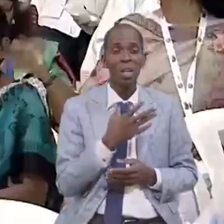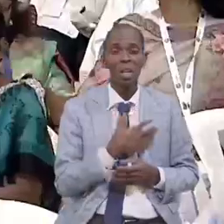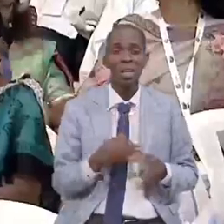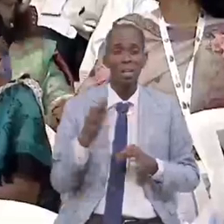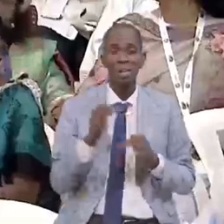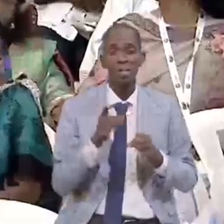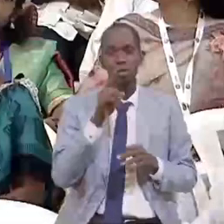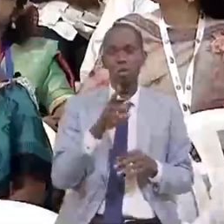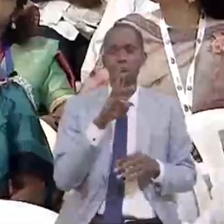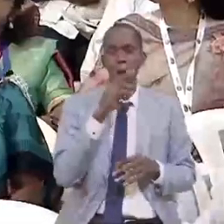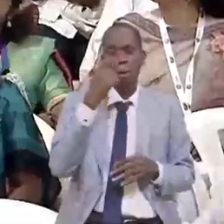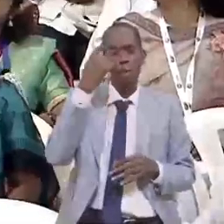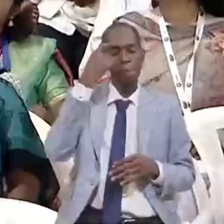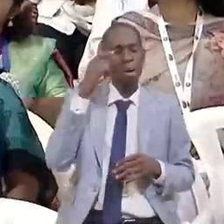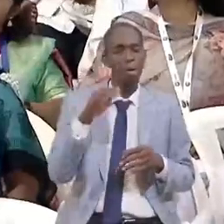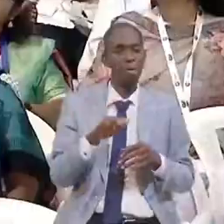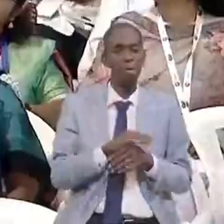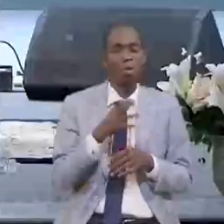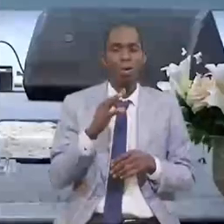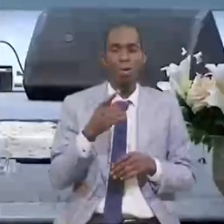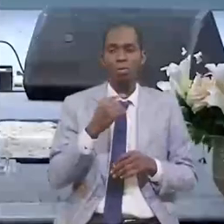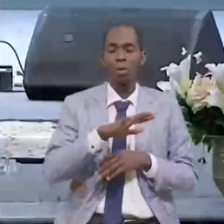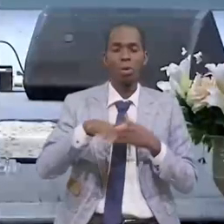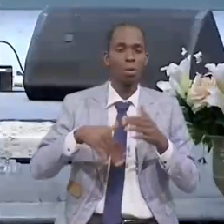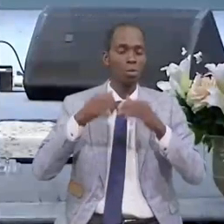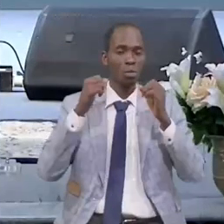Et si tu penses au Dieu Tout-Puissant,